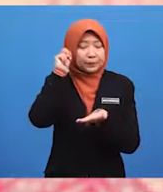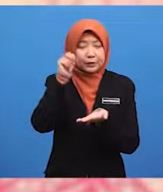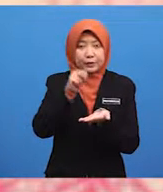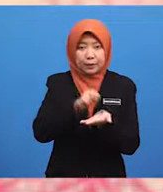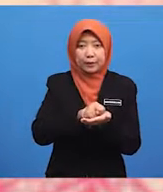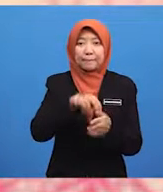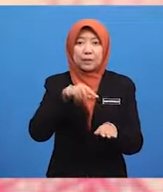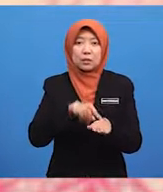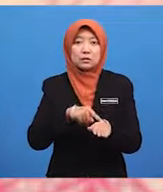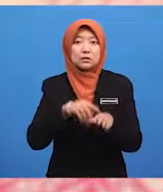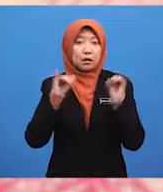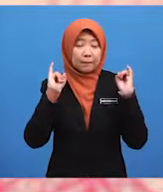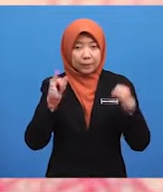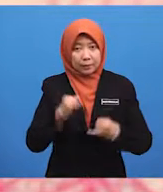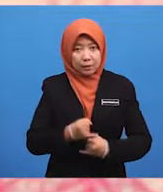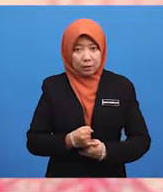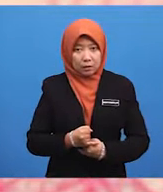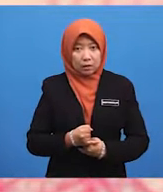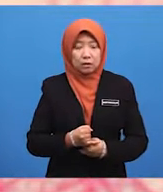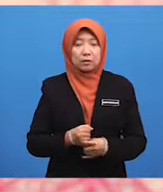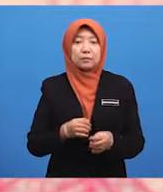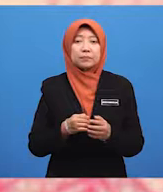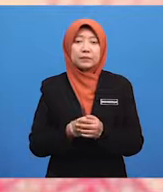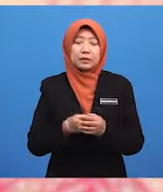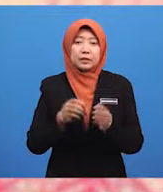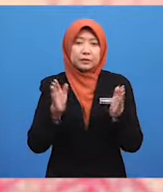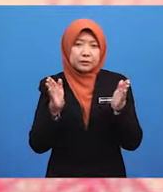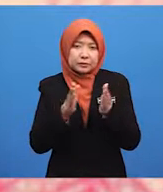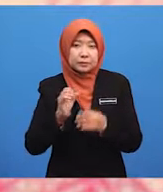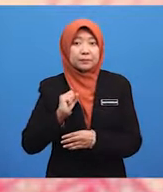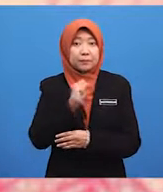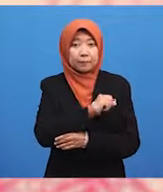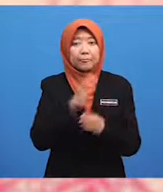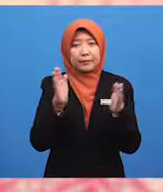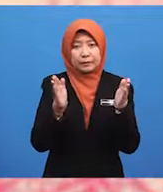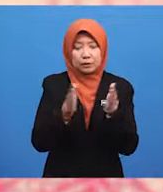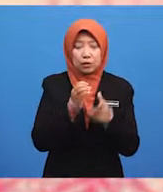Syirik khafi dikenali sebagai syirik kecil atau tersembunyi.